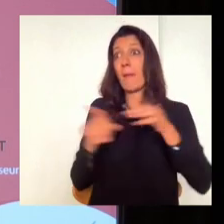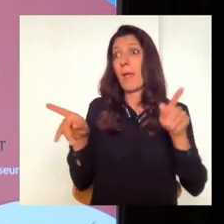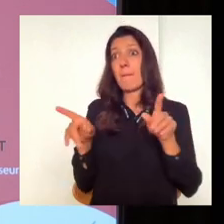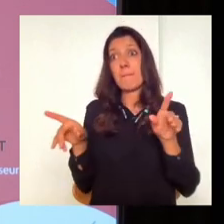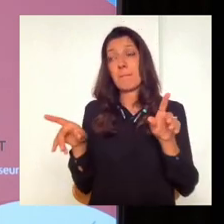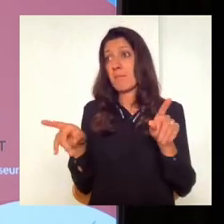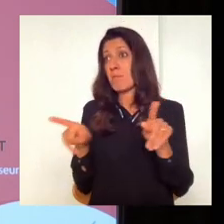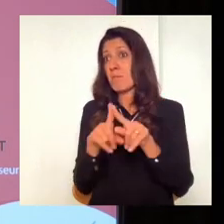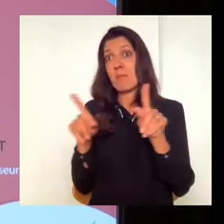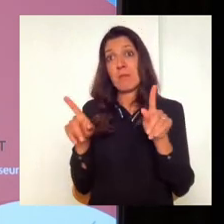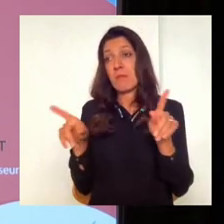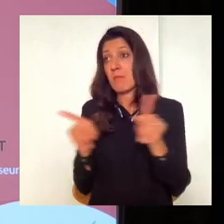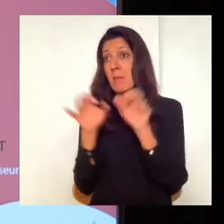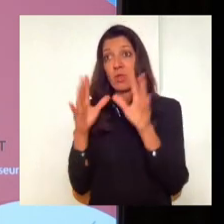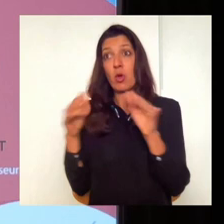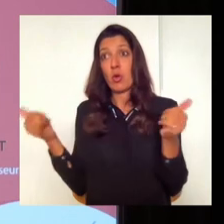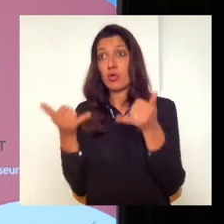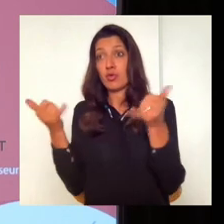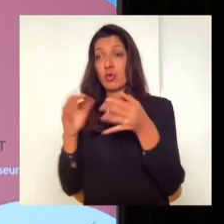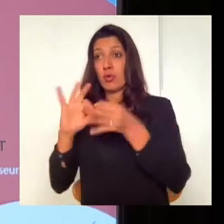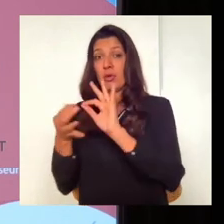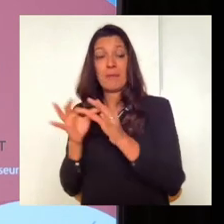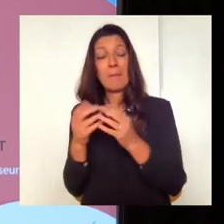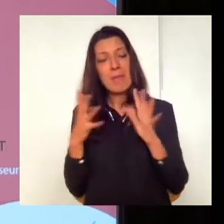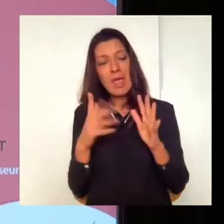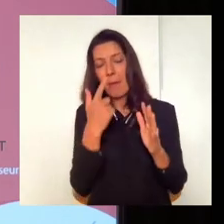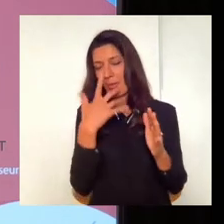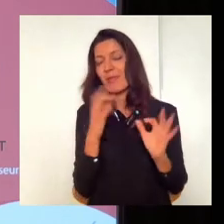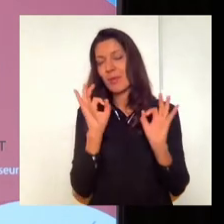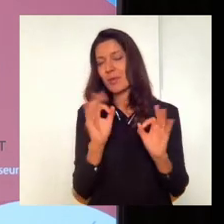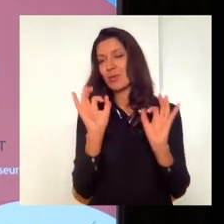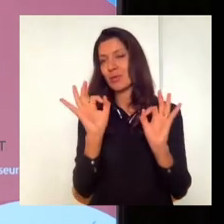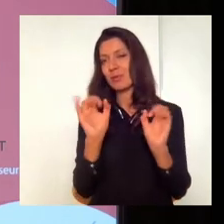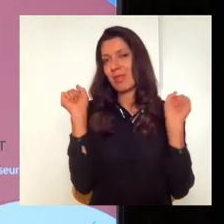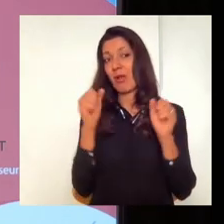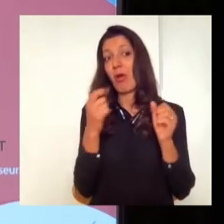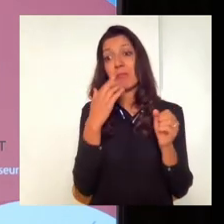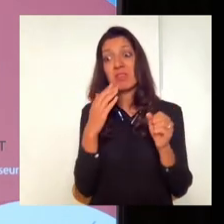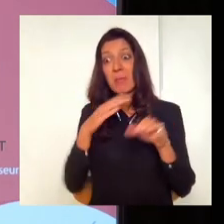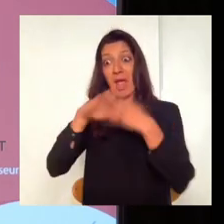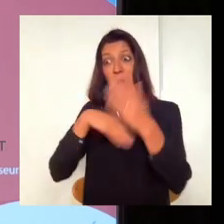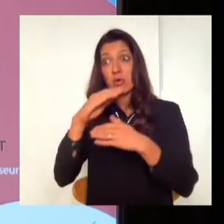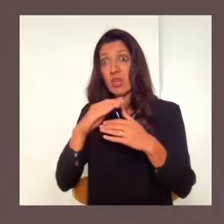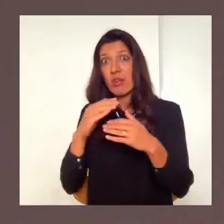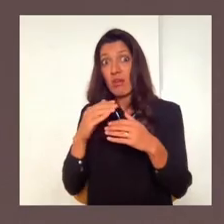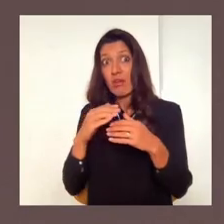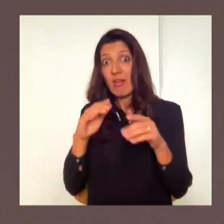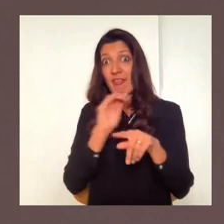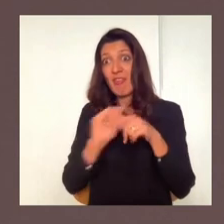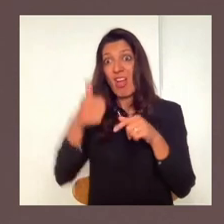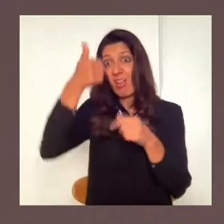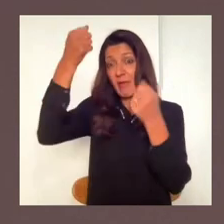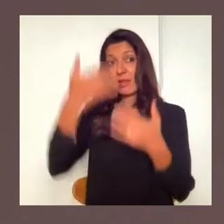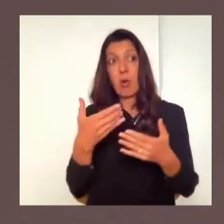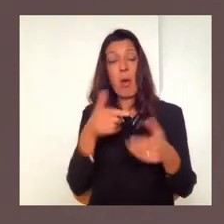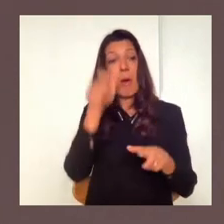Et c'est vrai que je pense que la lumière mise sur les Jeux paralympiques serait beaucoup moins grande. Et donc, je pense que l'idée d'associer